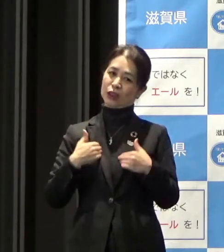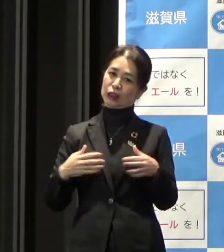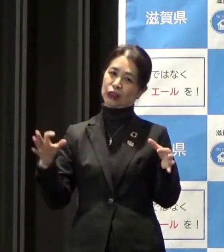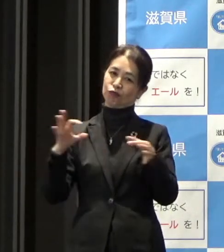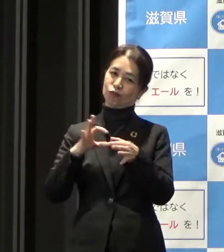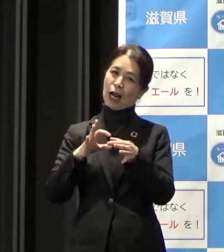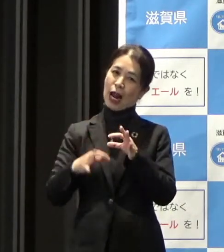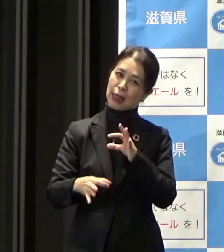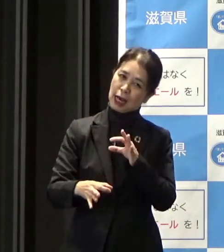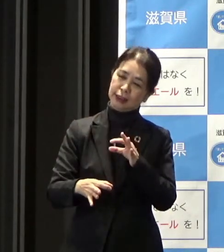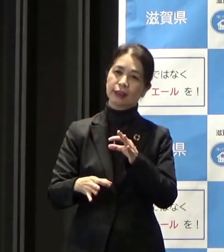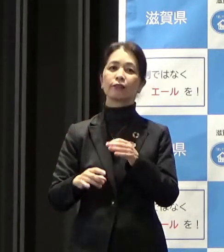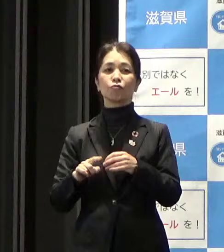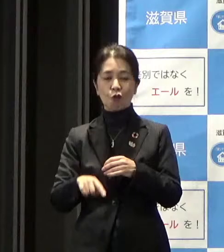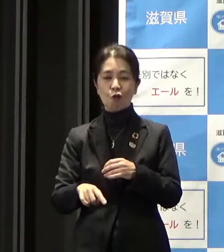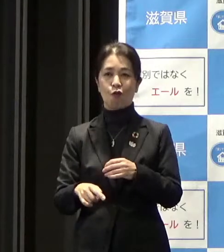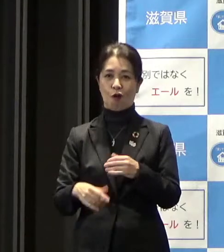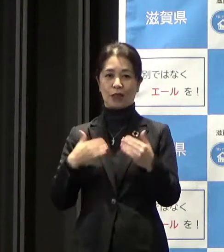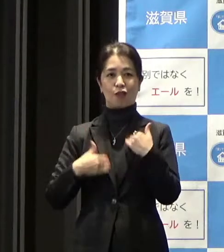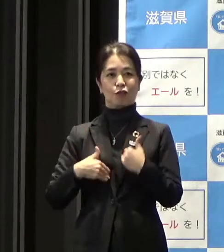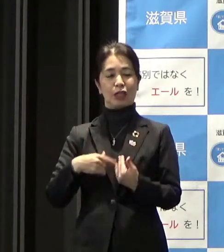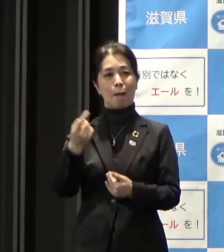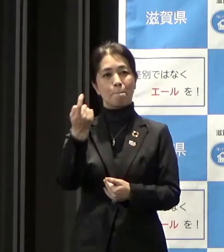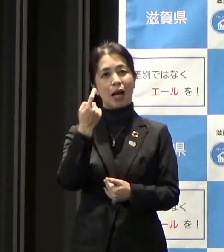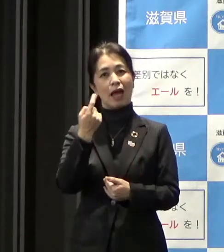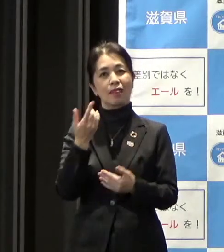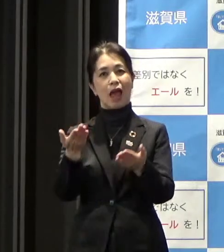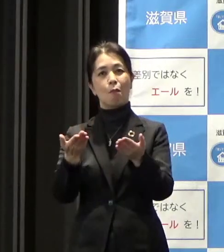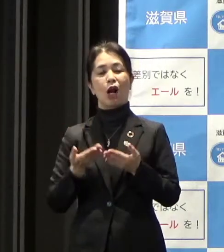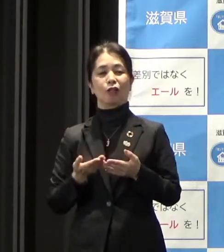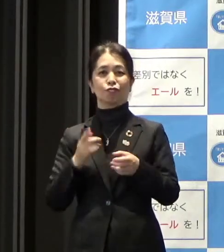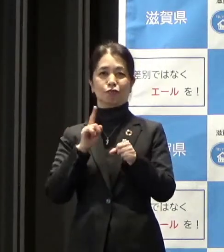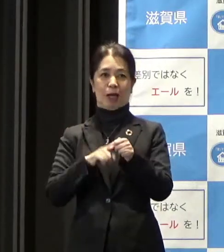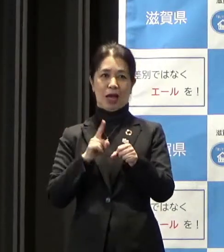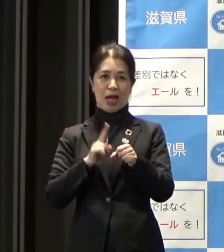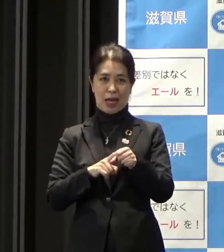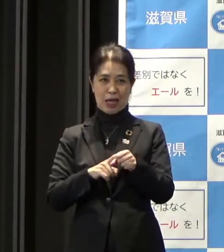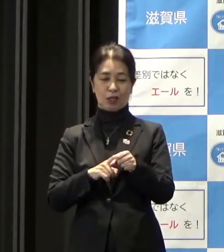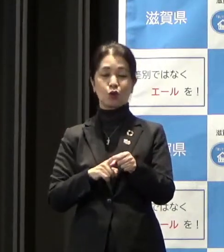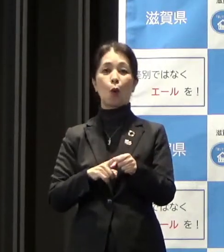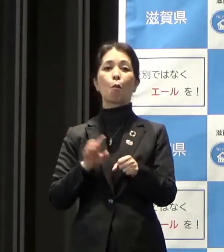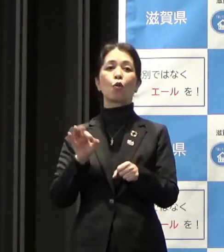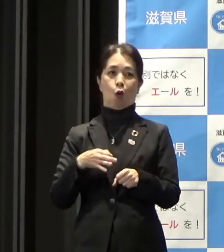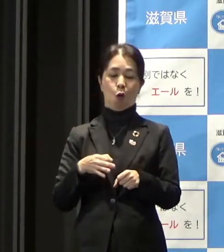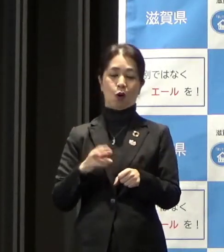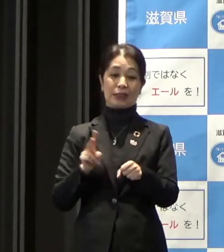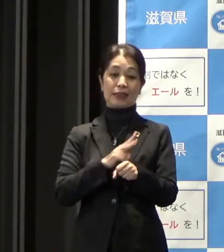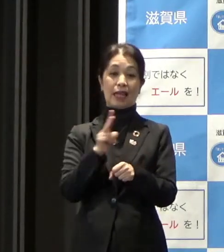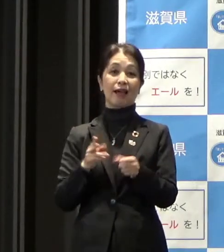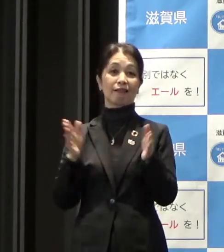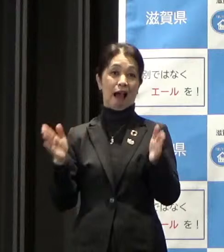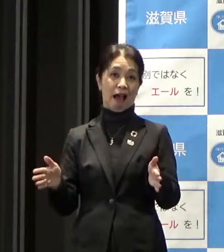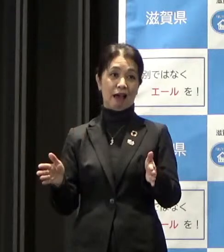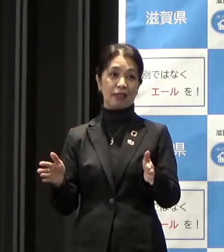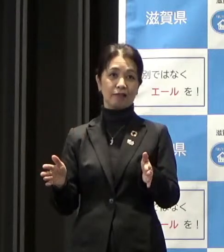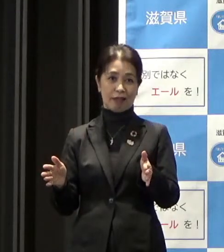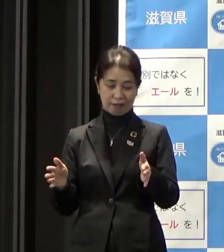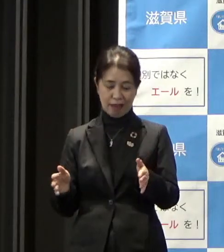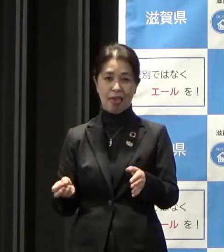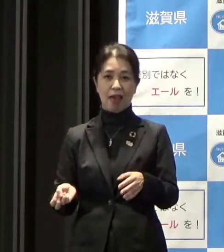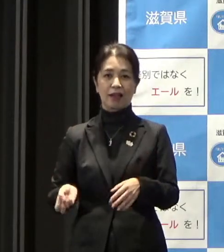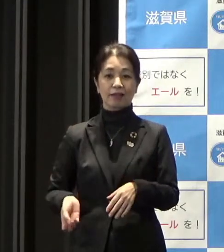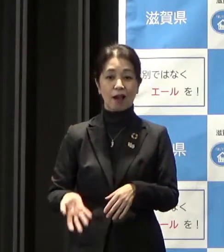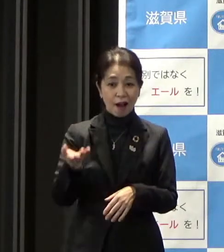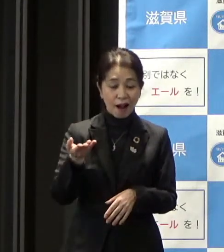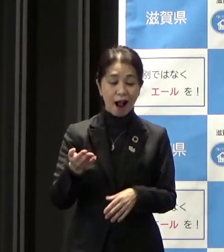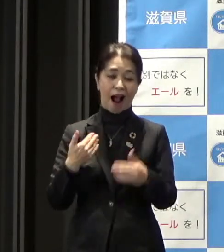楽しく学んでもらうというものをですね、2年間かけてゲームとして作っていただ